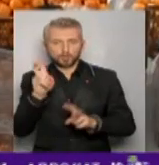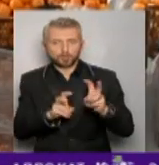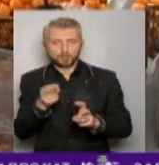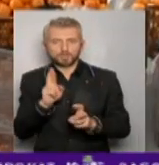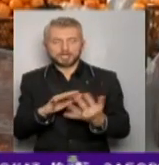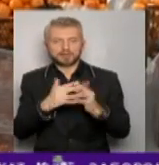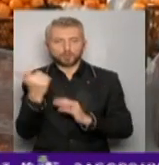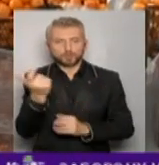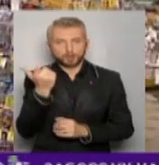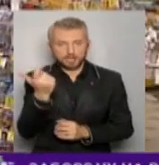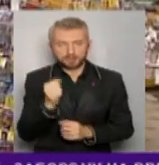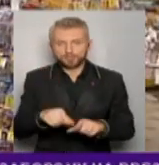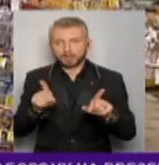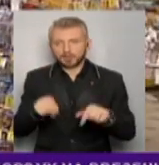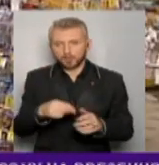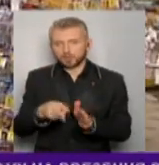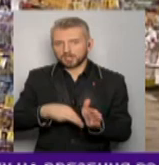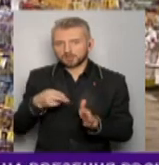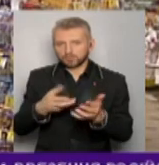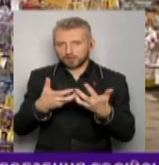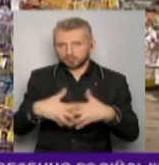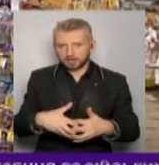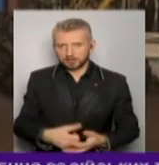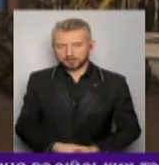сільського господарства, а також залізничне обладнання.